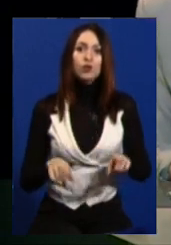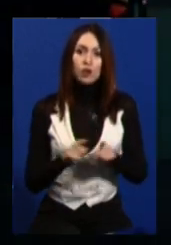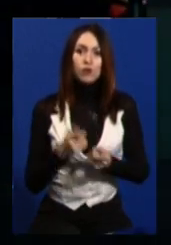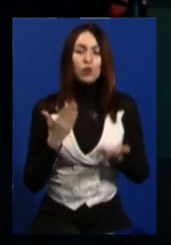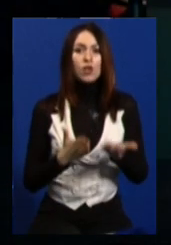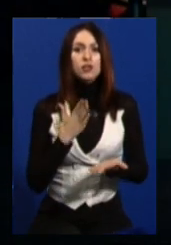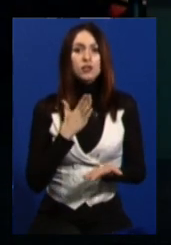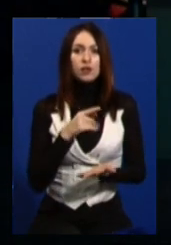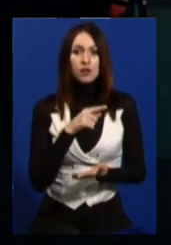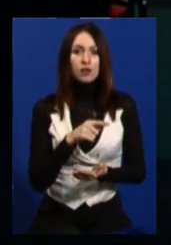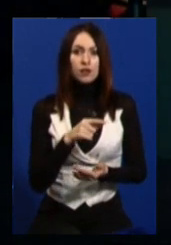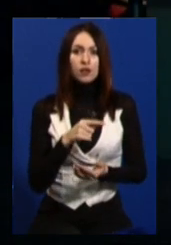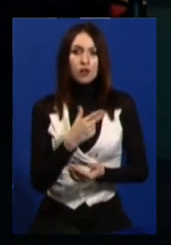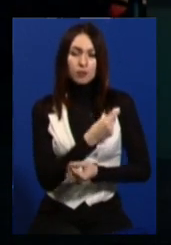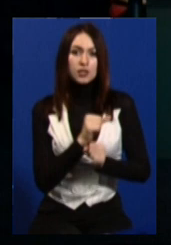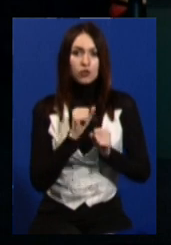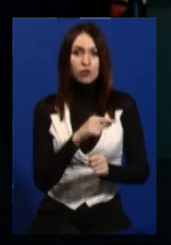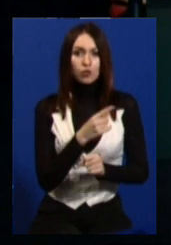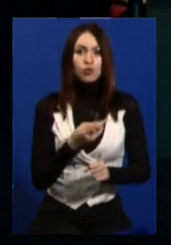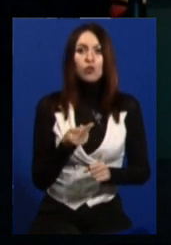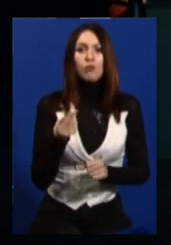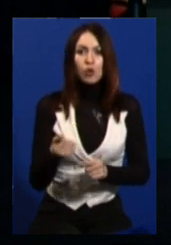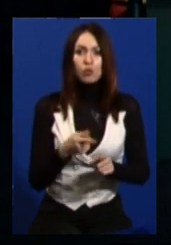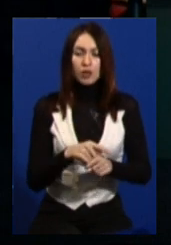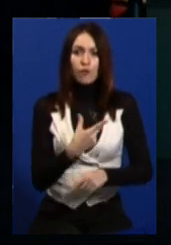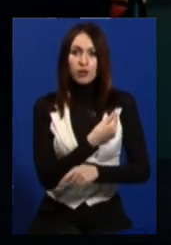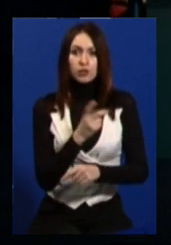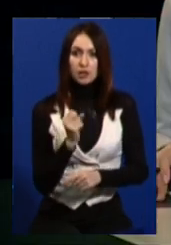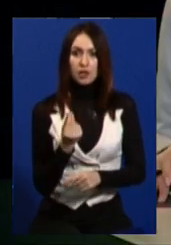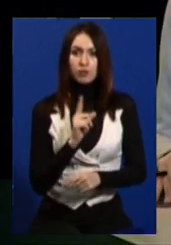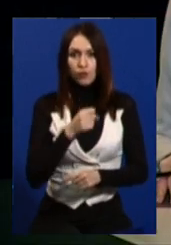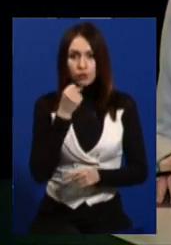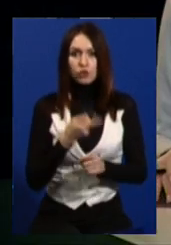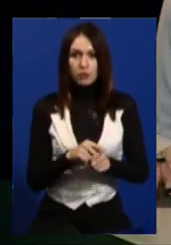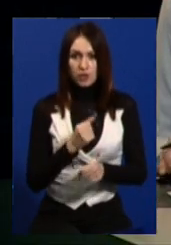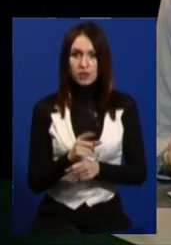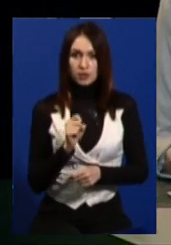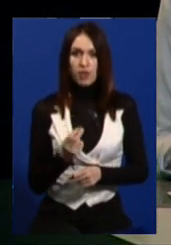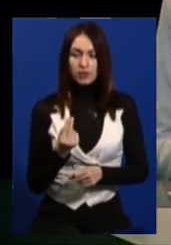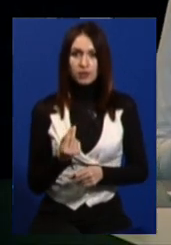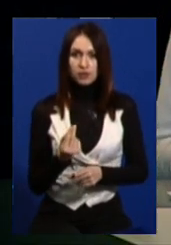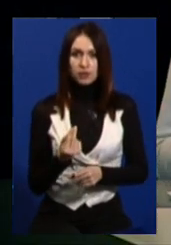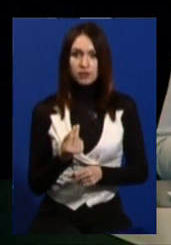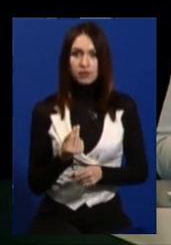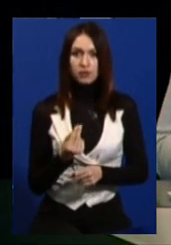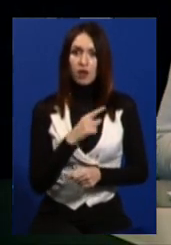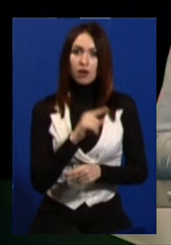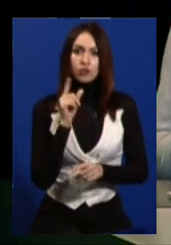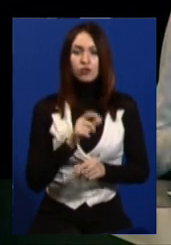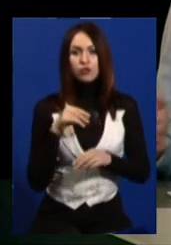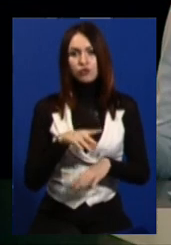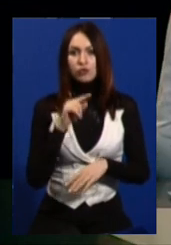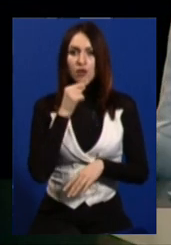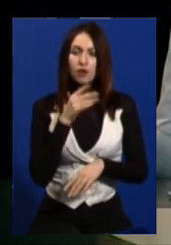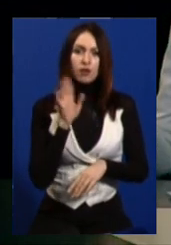їй щепитися і захищатися, їй купувати цю вакцину за гроші, бо дорослим це робиться за гроші. Да. Вона вирішить зекономити і не